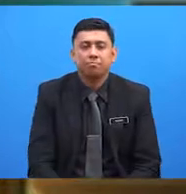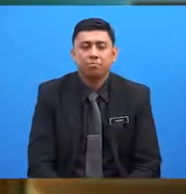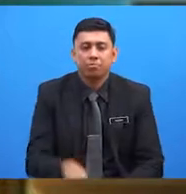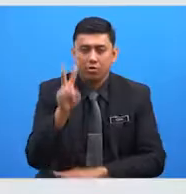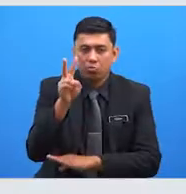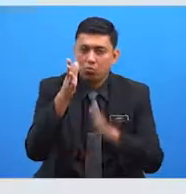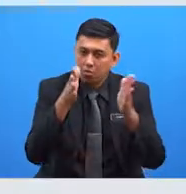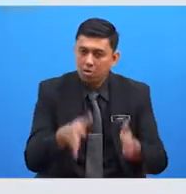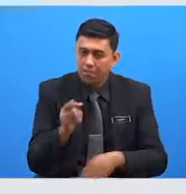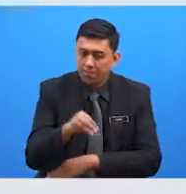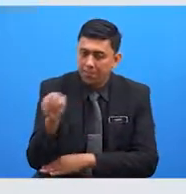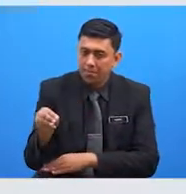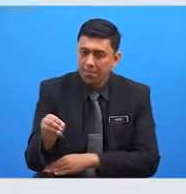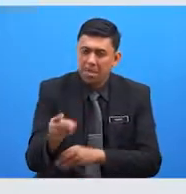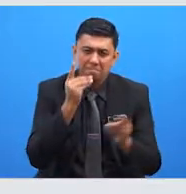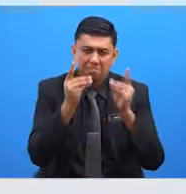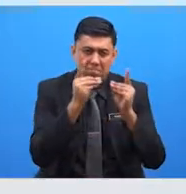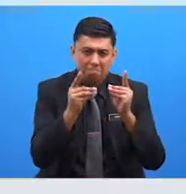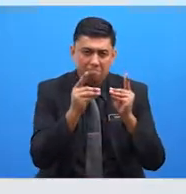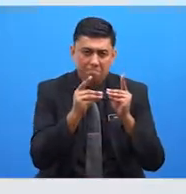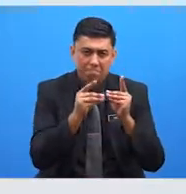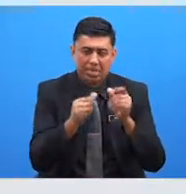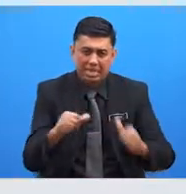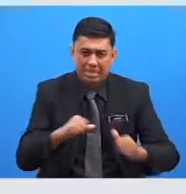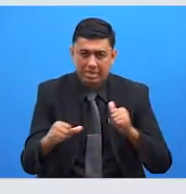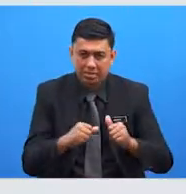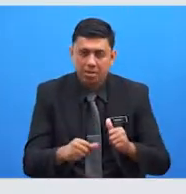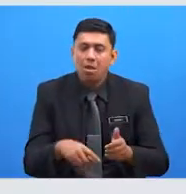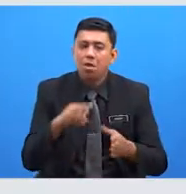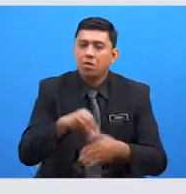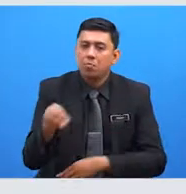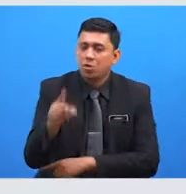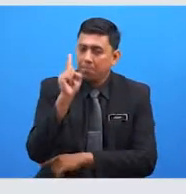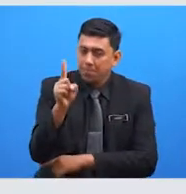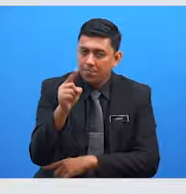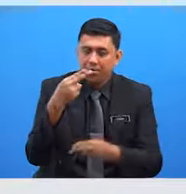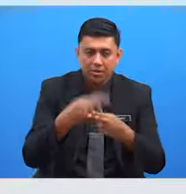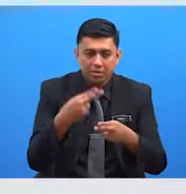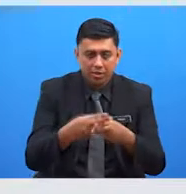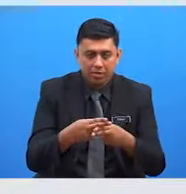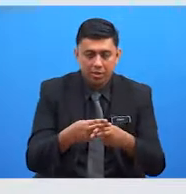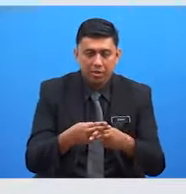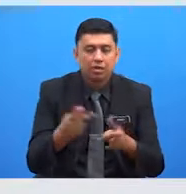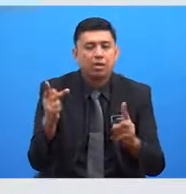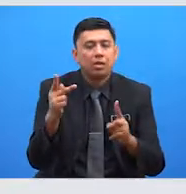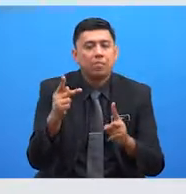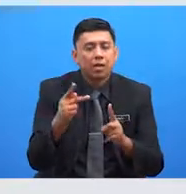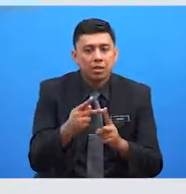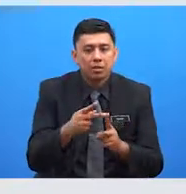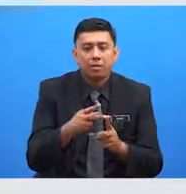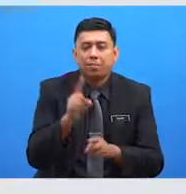Dua orang murid sedang berdialog secara aktif. Murid pertama bertanya nama kepada murid yang